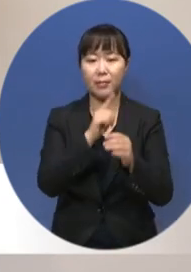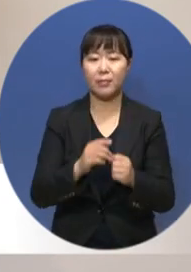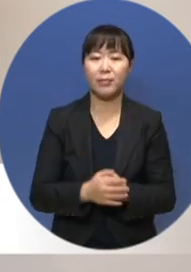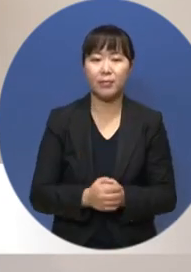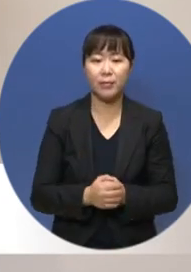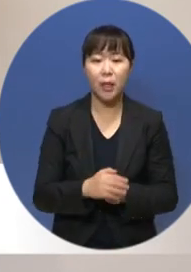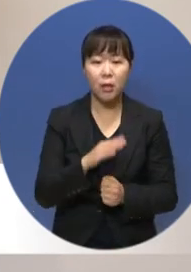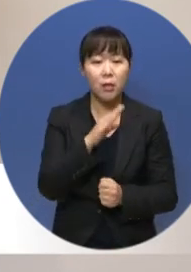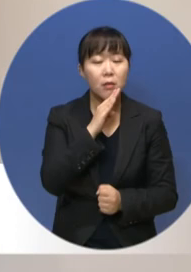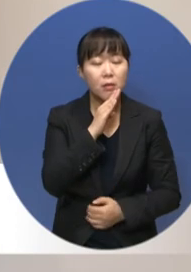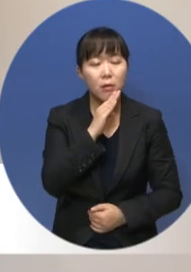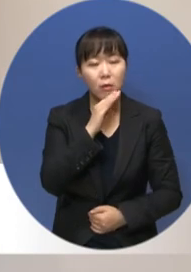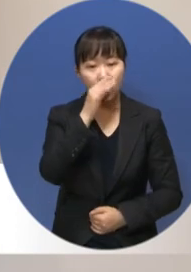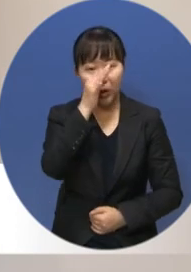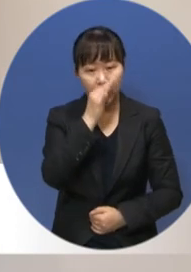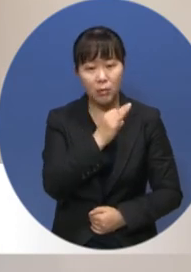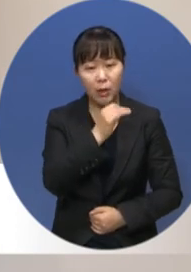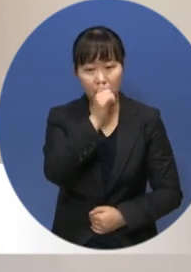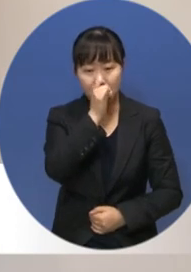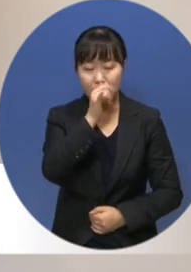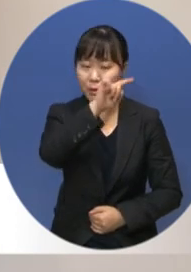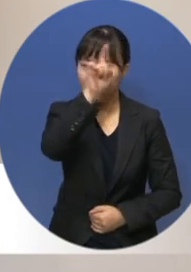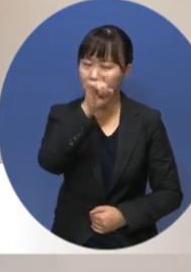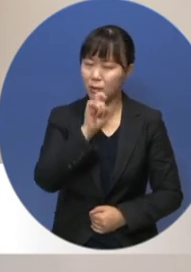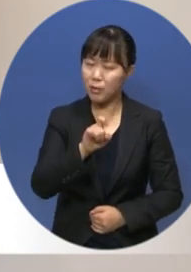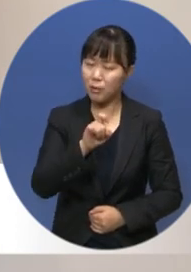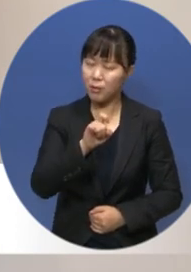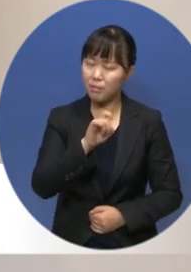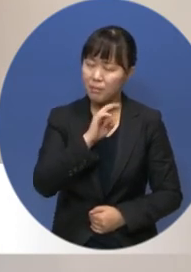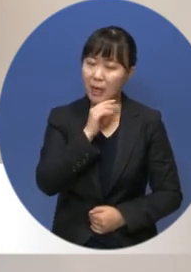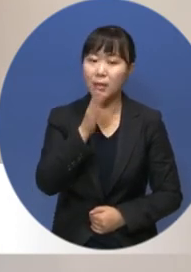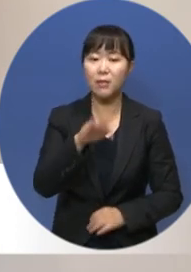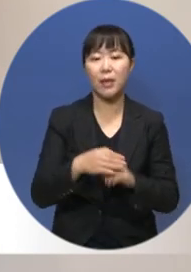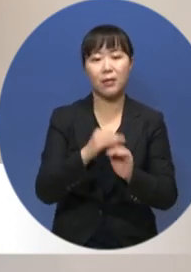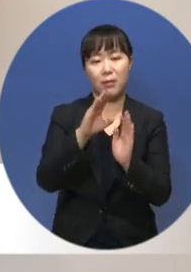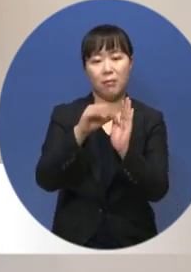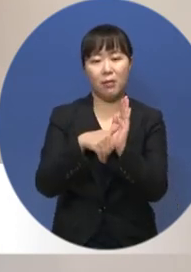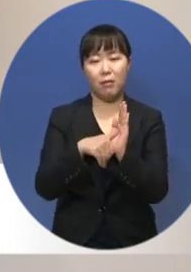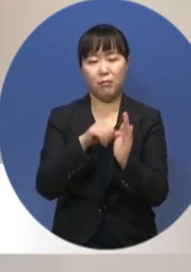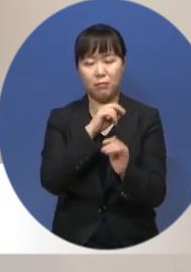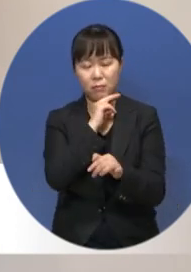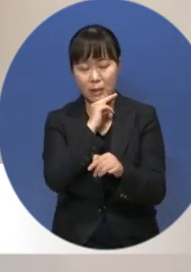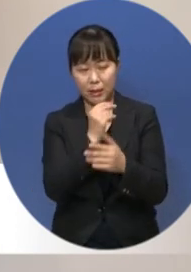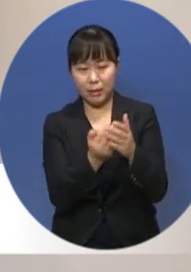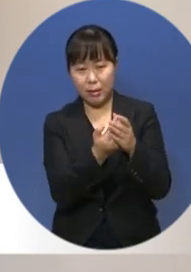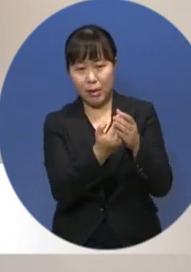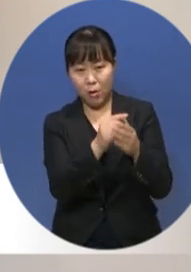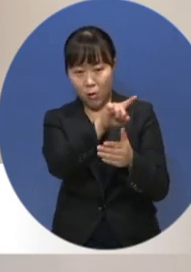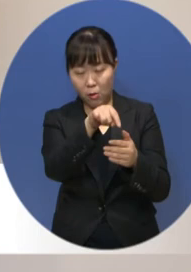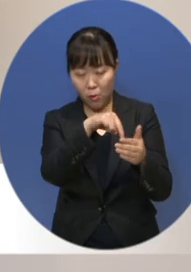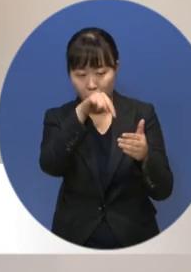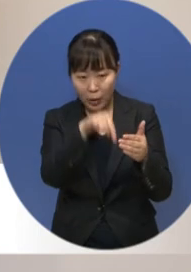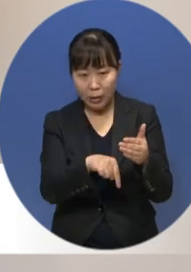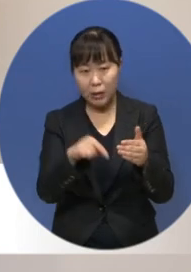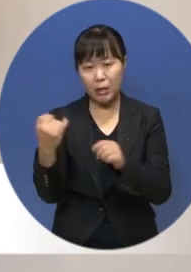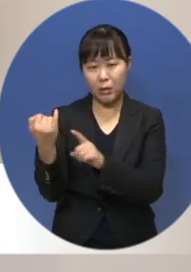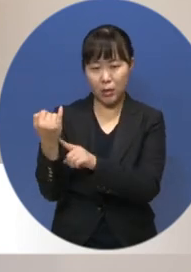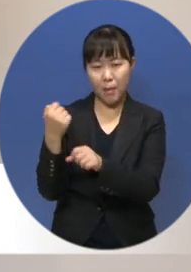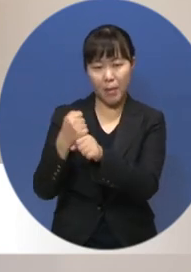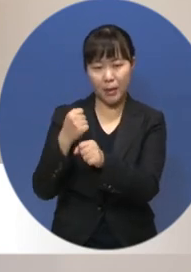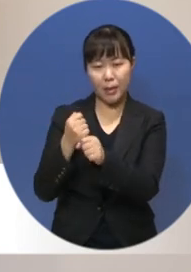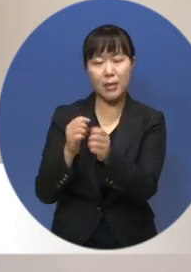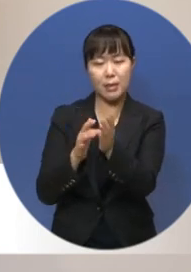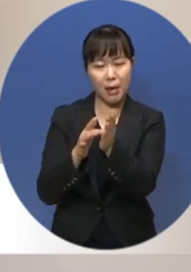것입니다. 실제로 효험이 있었는지는 의문이지만 당대의 미심쩍은 사건들 중심에는 이 여인이